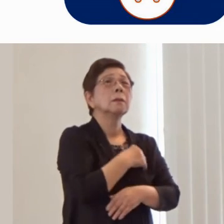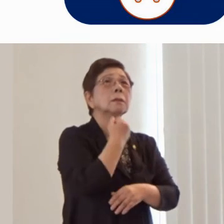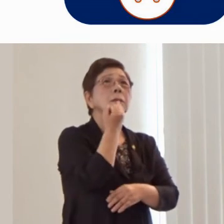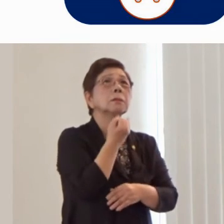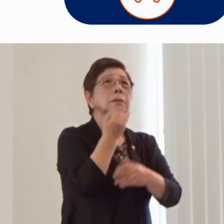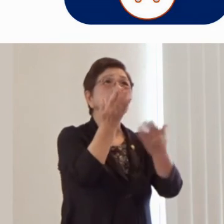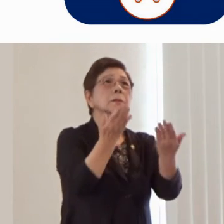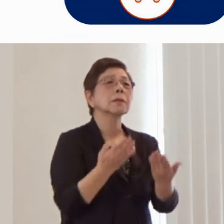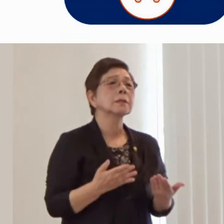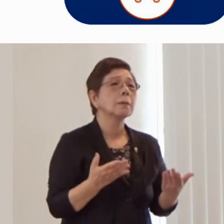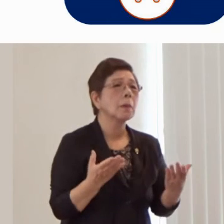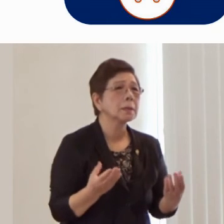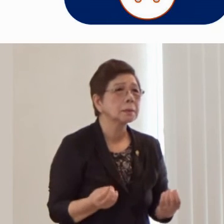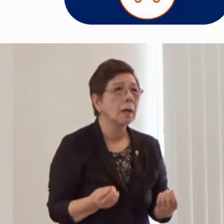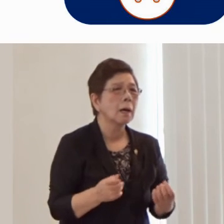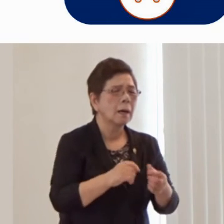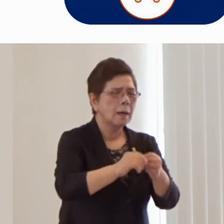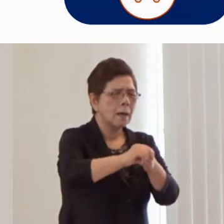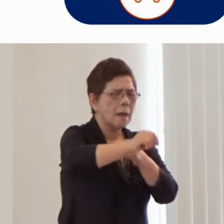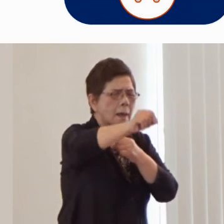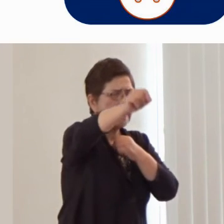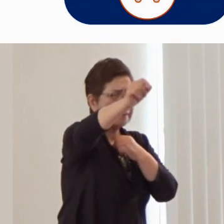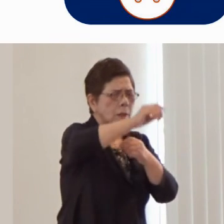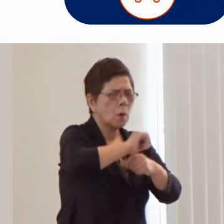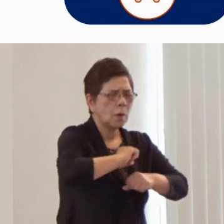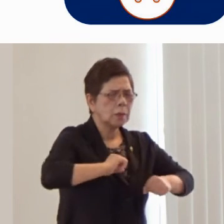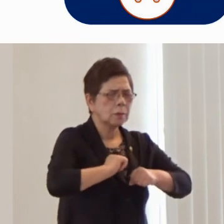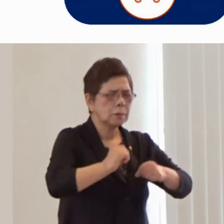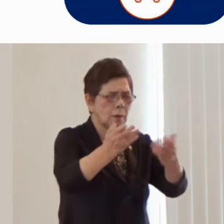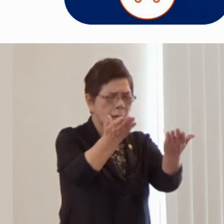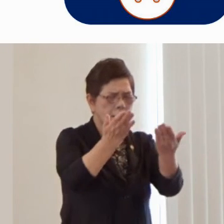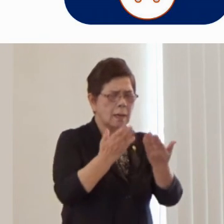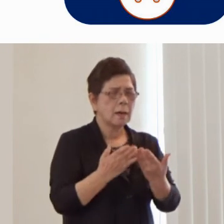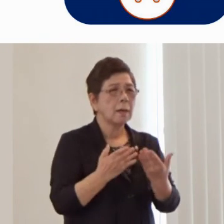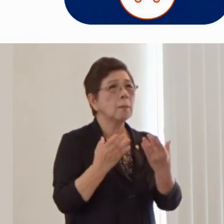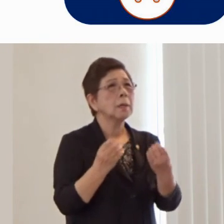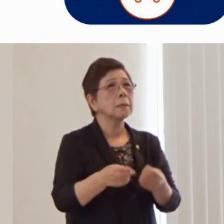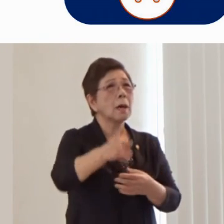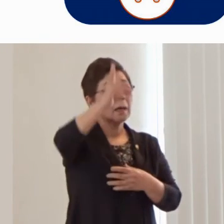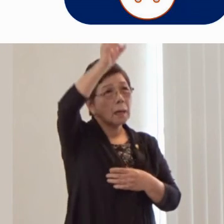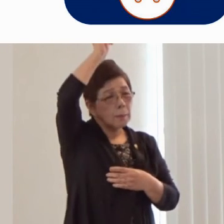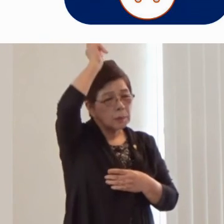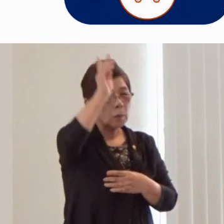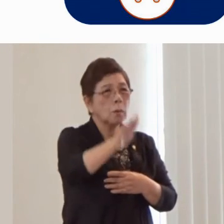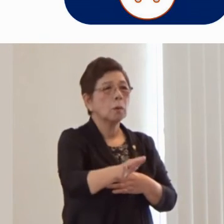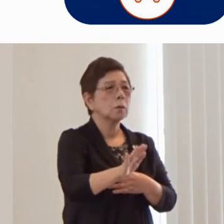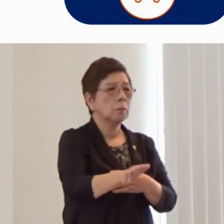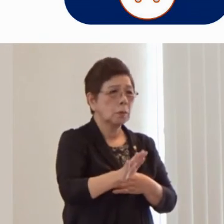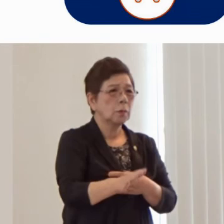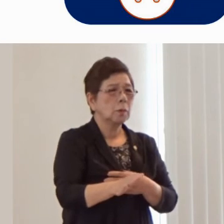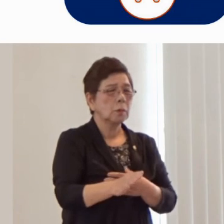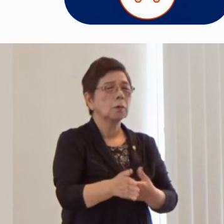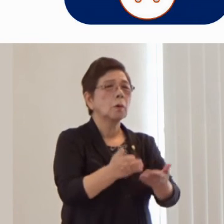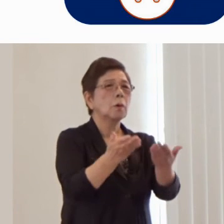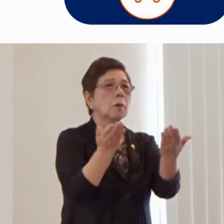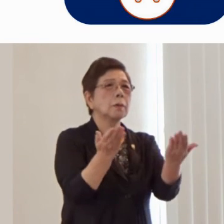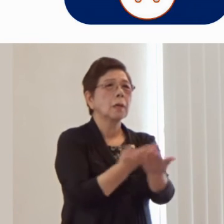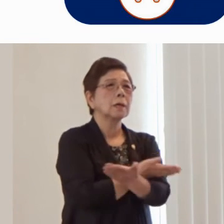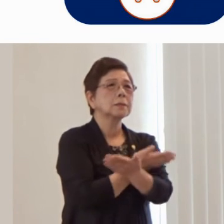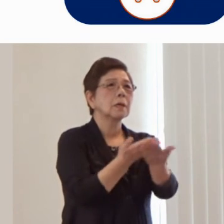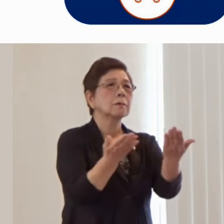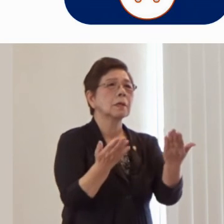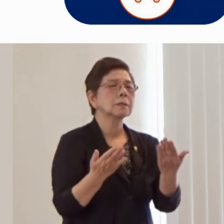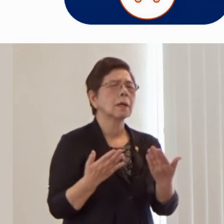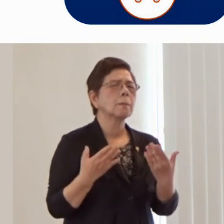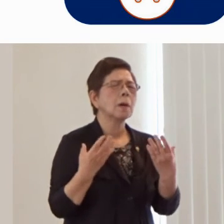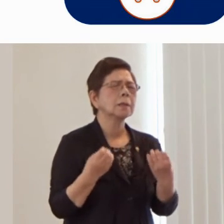ません。永遠の命を与えられ、そしてなんと神のことをされておりますことを感謝をいたします。あなたは私た